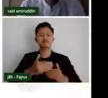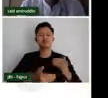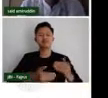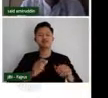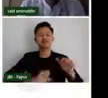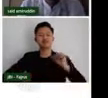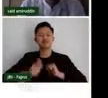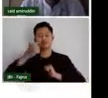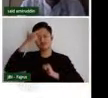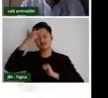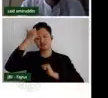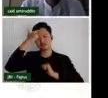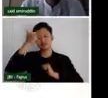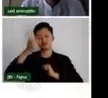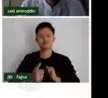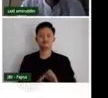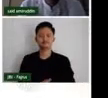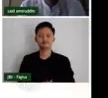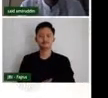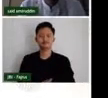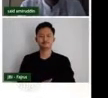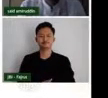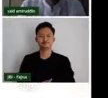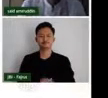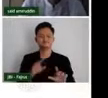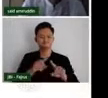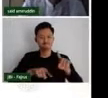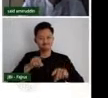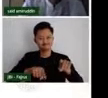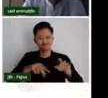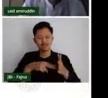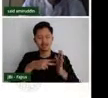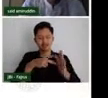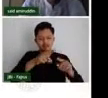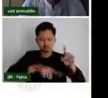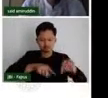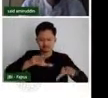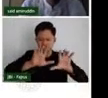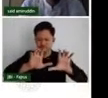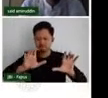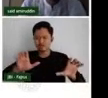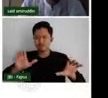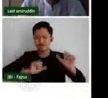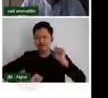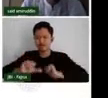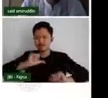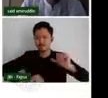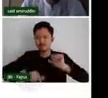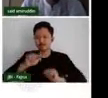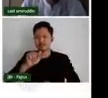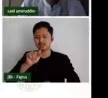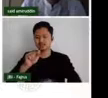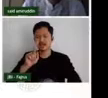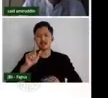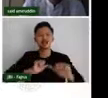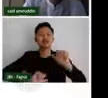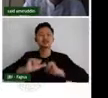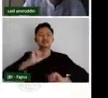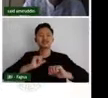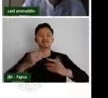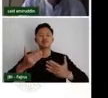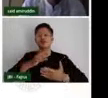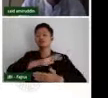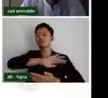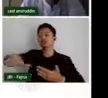dilakukan secara berdiferensiasi, artinya secara beragam. Dalam satu kegiatan itu ada kegiatan yang bisa mengcover semua keadaan